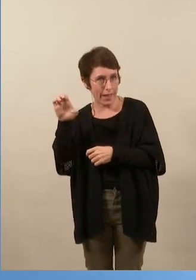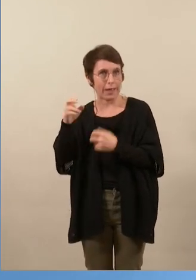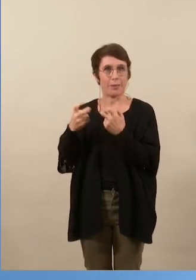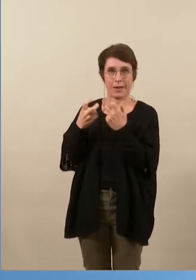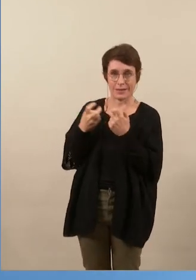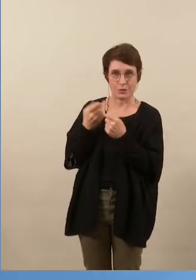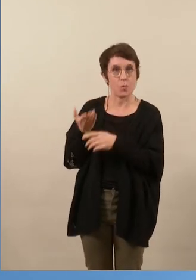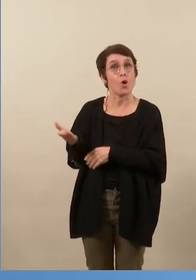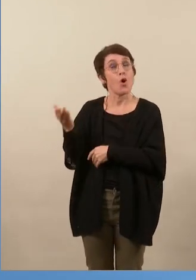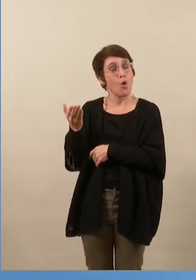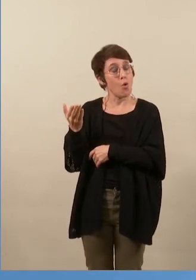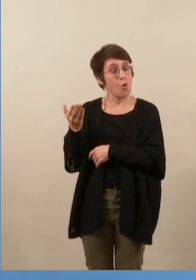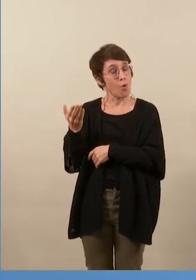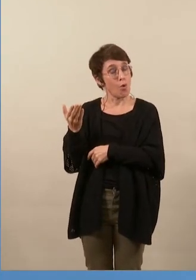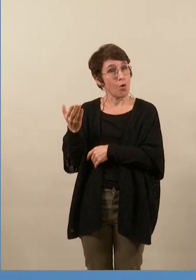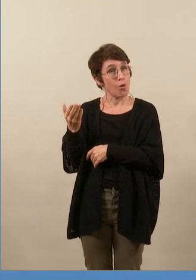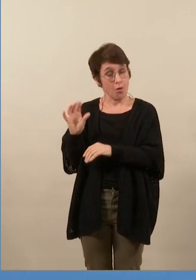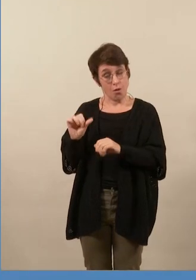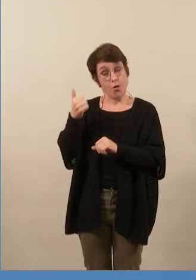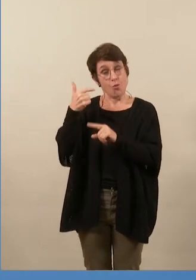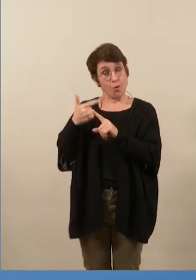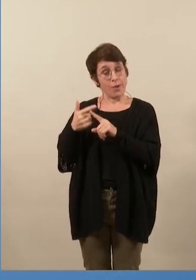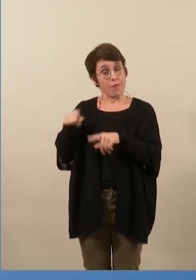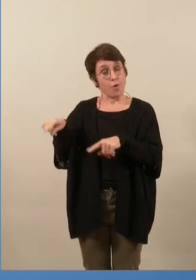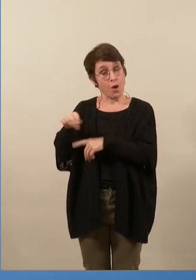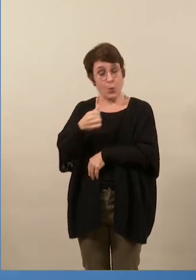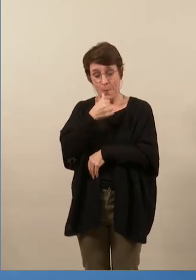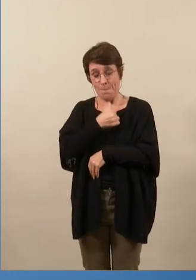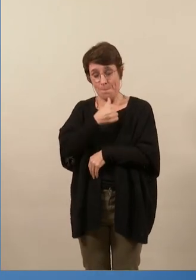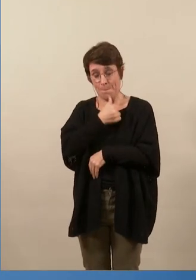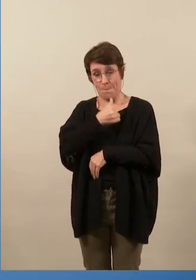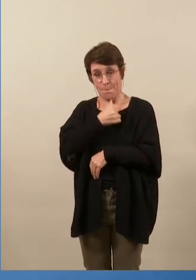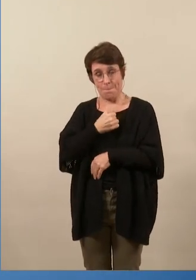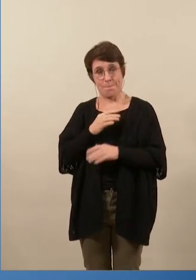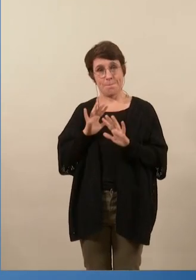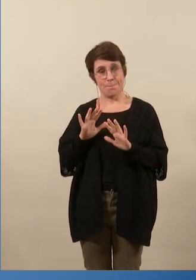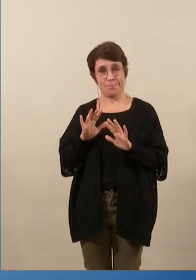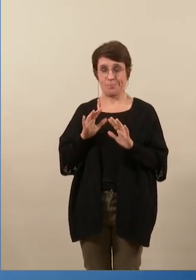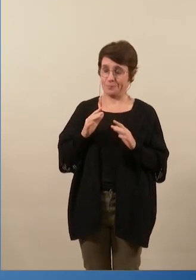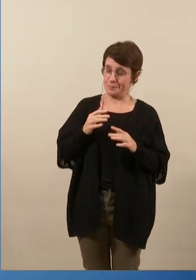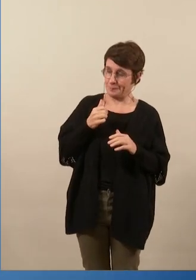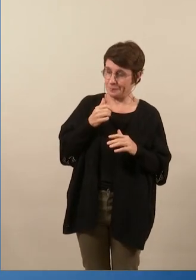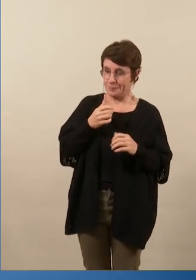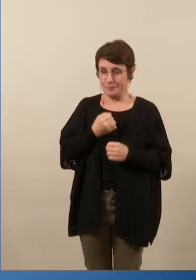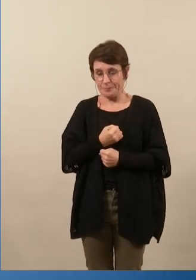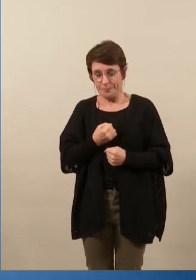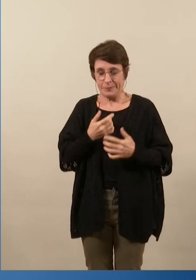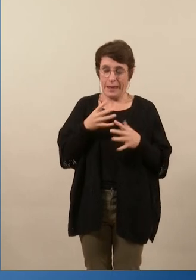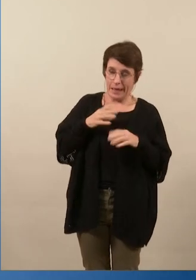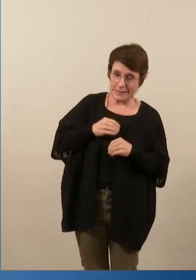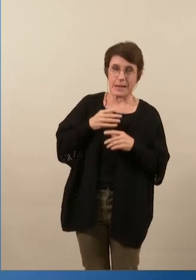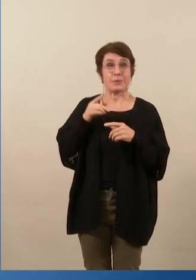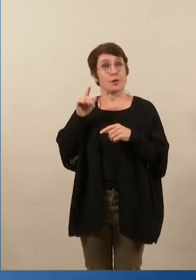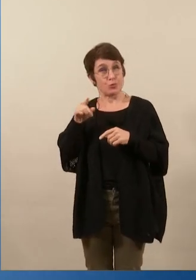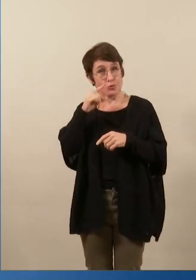vous pour le premier il a tenu bon visiblement dans la situation financière de la ville il a